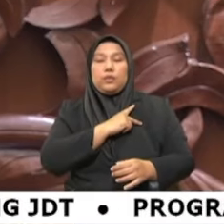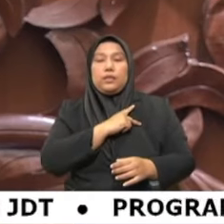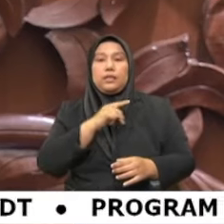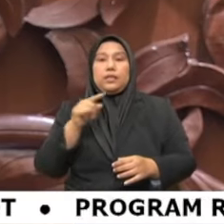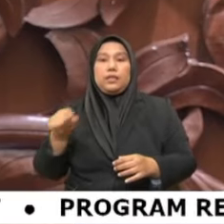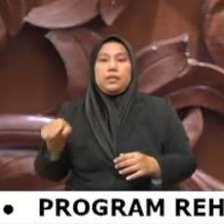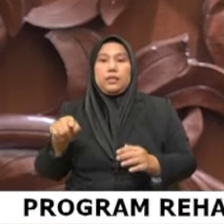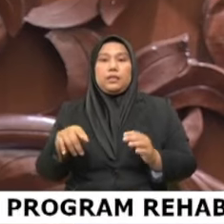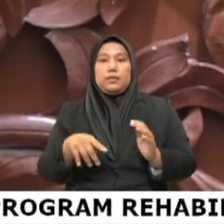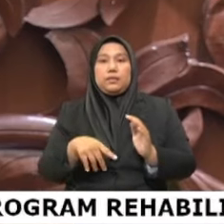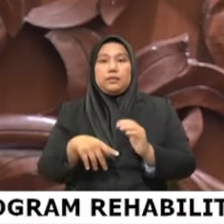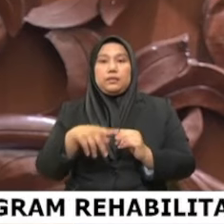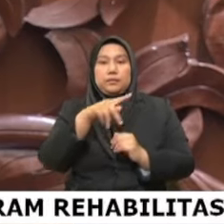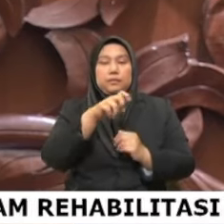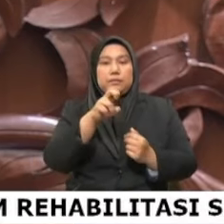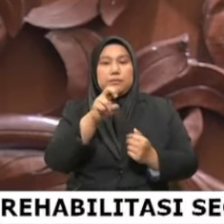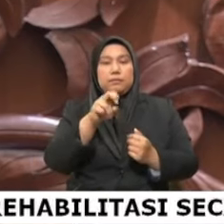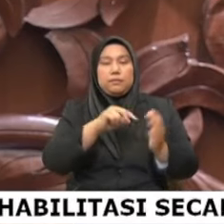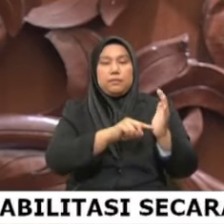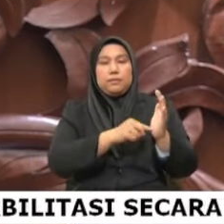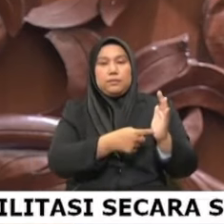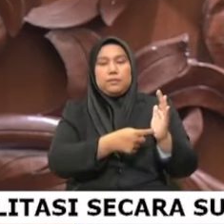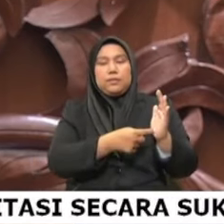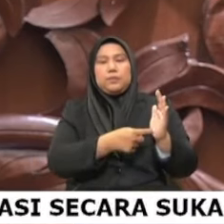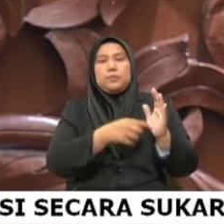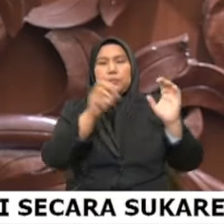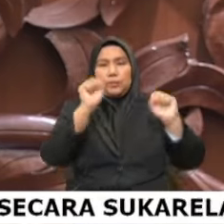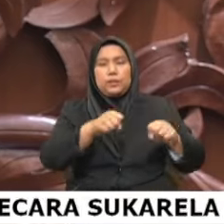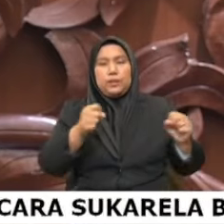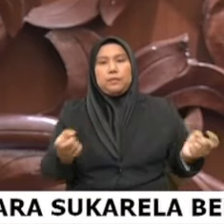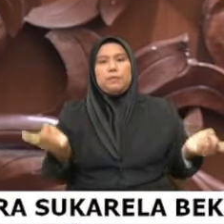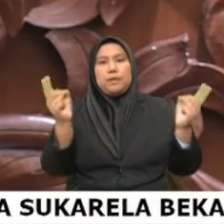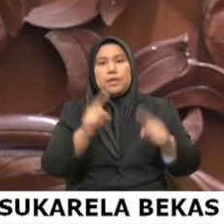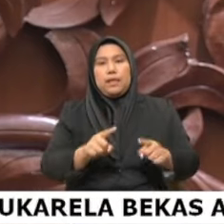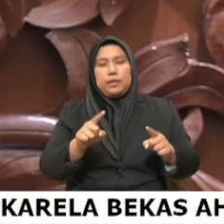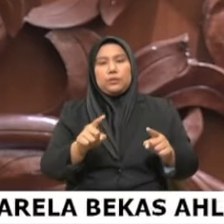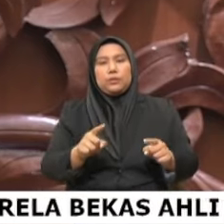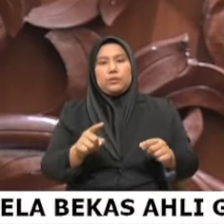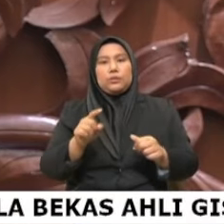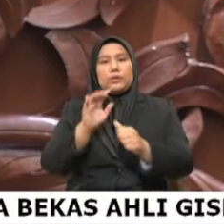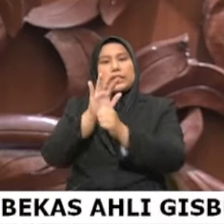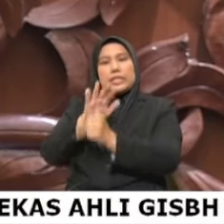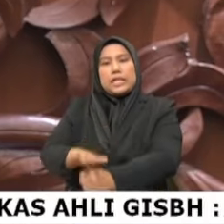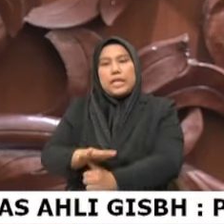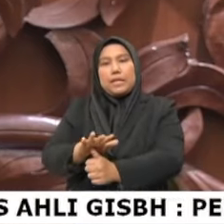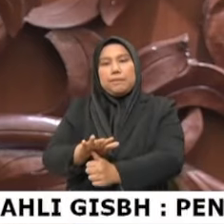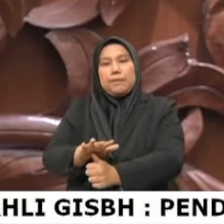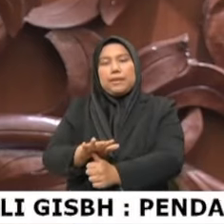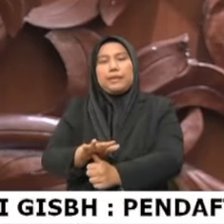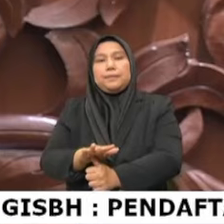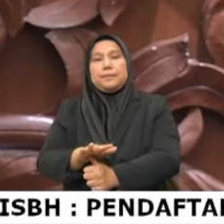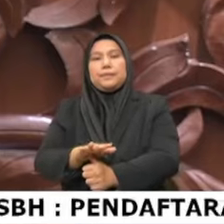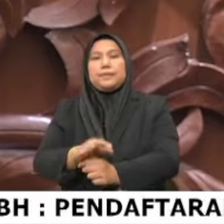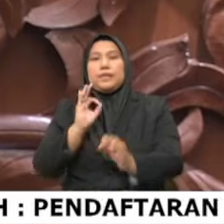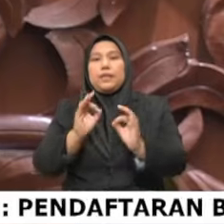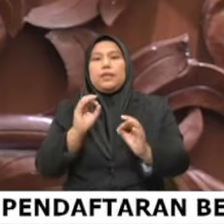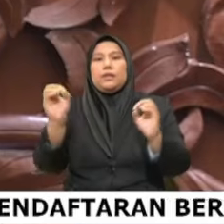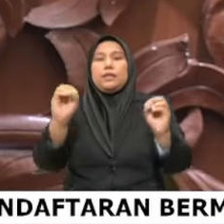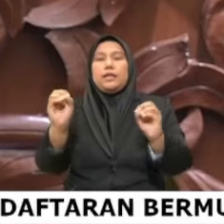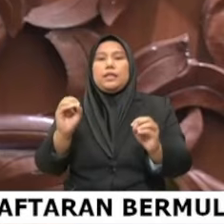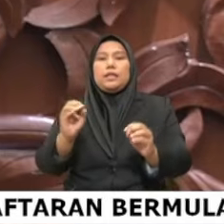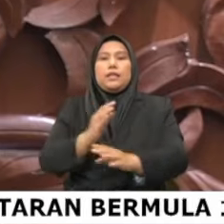Penang, kemudian kepada Macang dan seterusnya akan terus. Kezaliman itu kalau tidak dihalang daripada sekarang, 3 hari aku